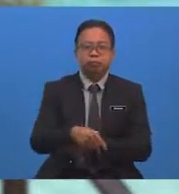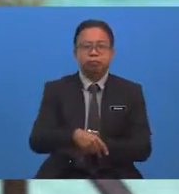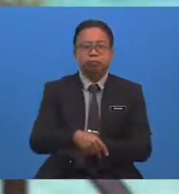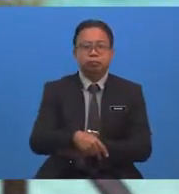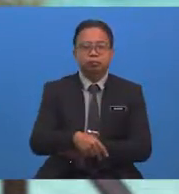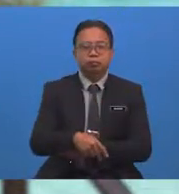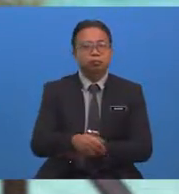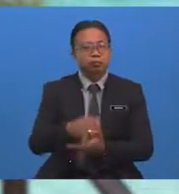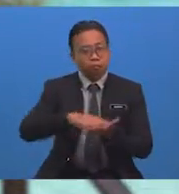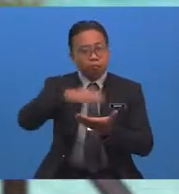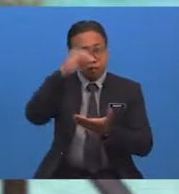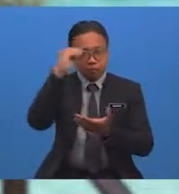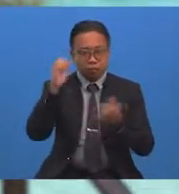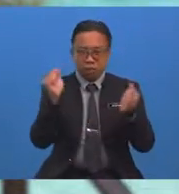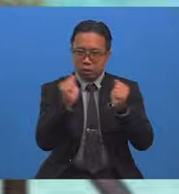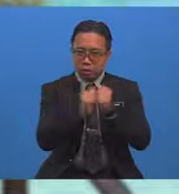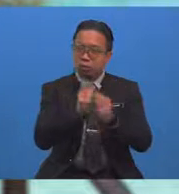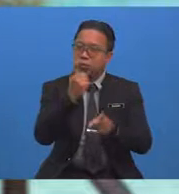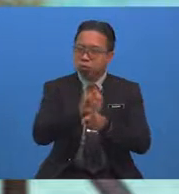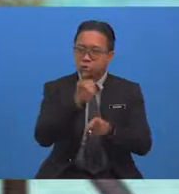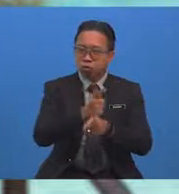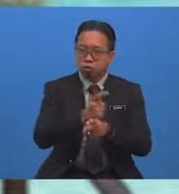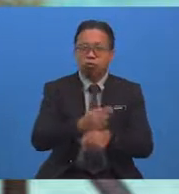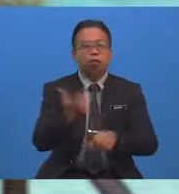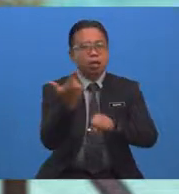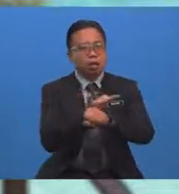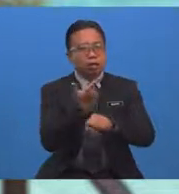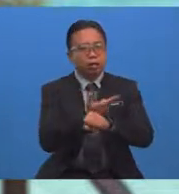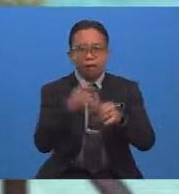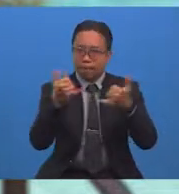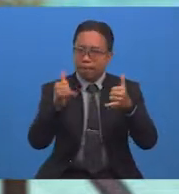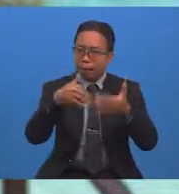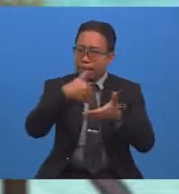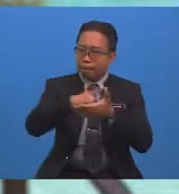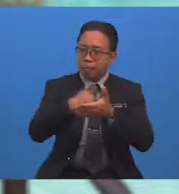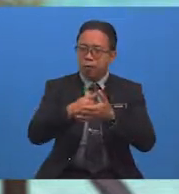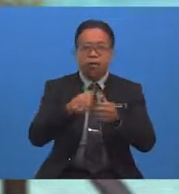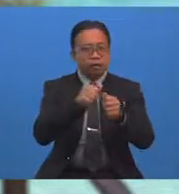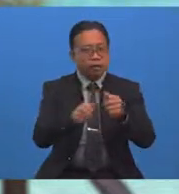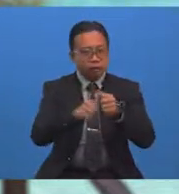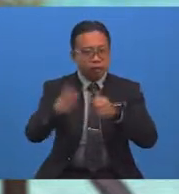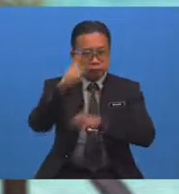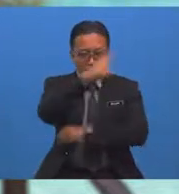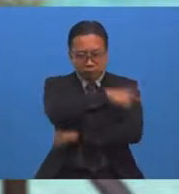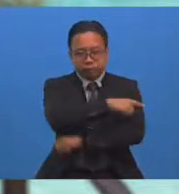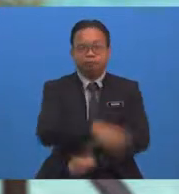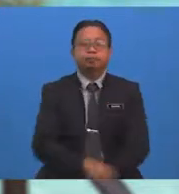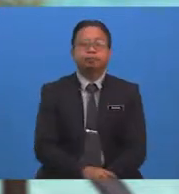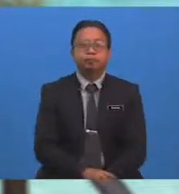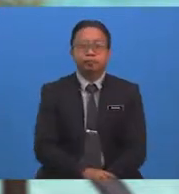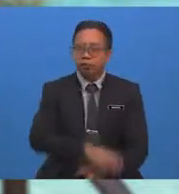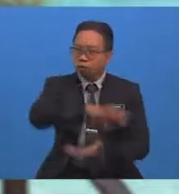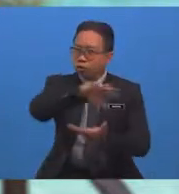dia belajar dengan bersungguh-sungguh dan berlatih bermain bola FIFA setiap hari segala